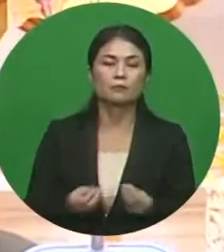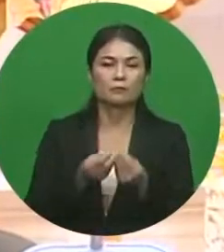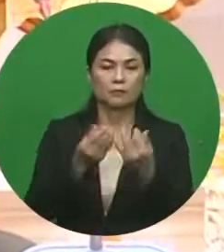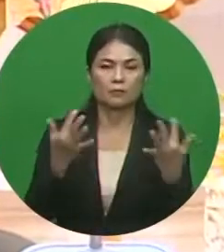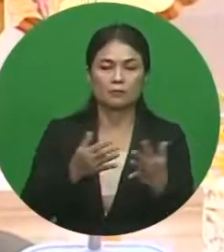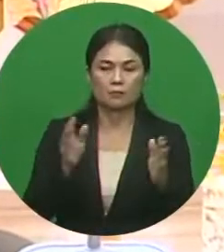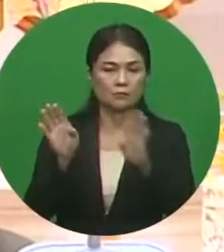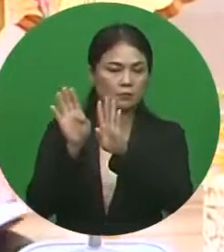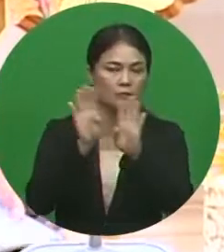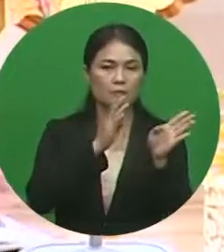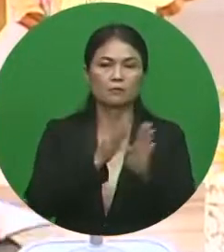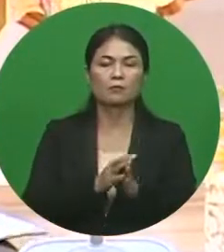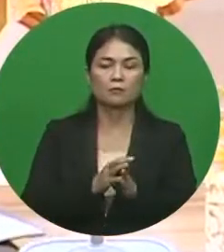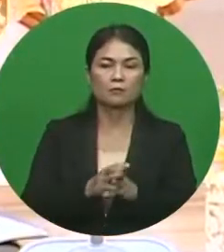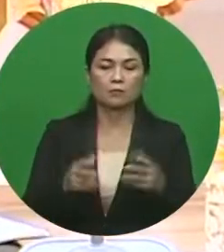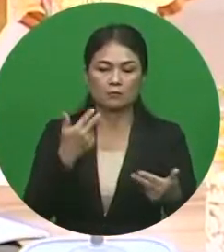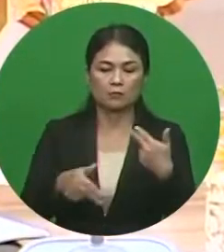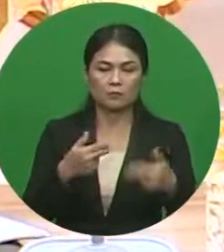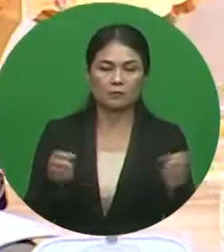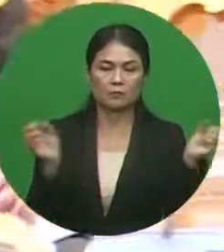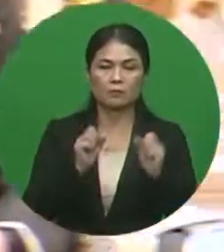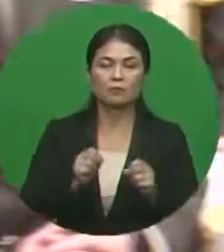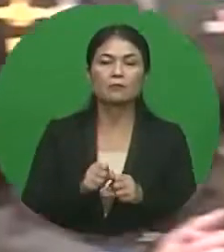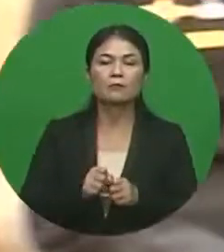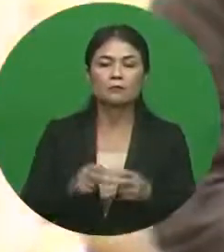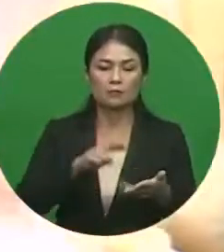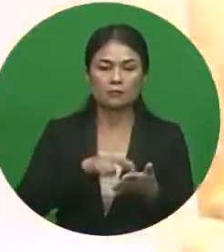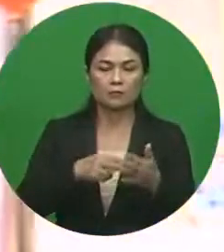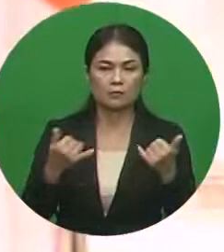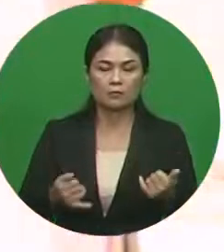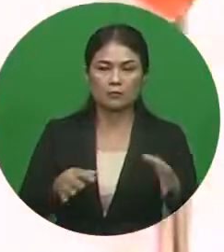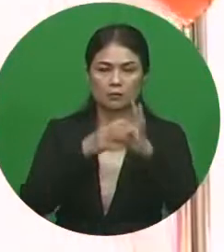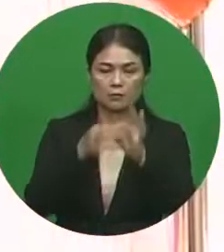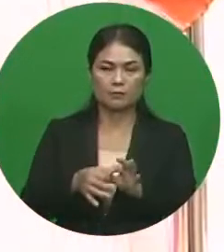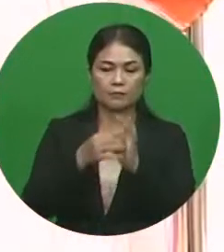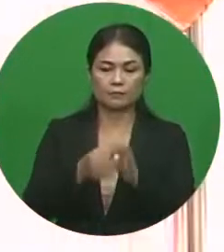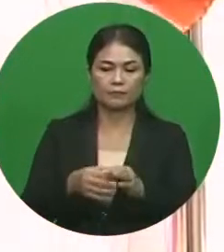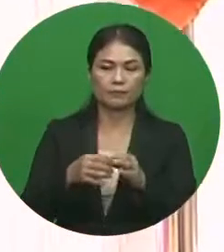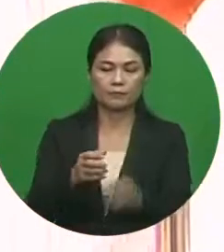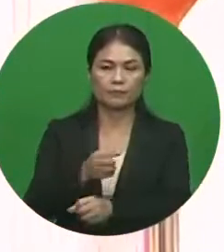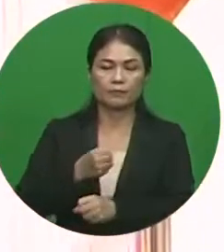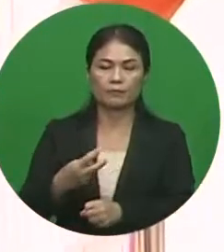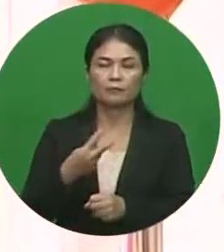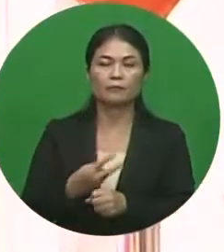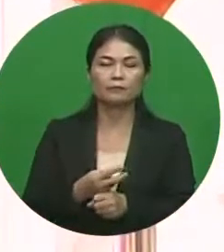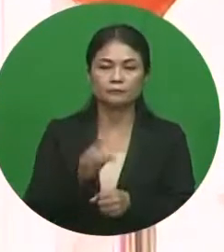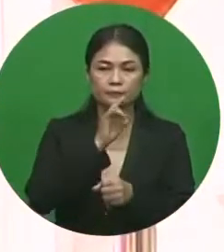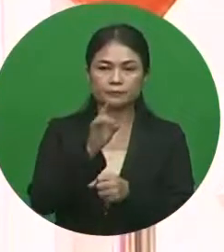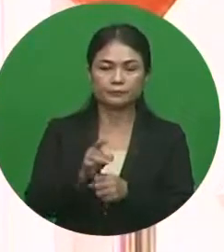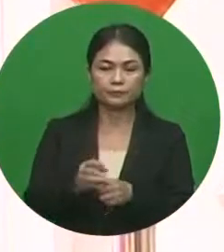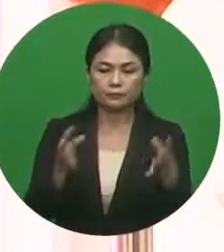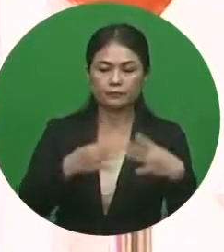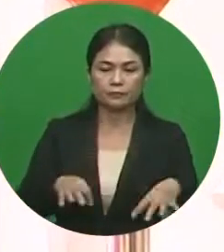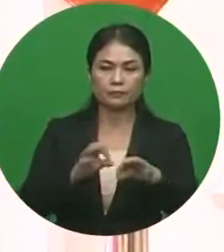បើប្រៀបធៀបទៅនឹងចំនួនសង្គ្រាមត្រជាក់ក្នុងន័យនេះកិច្ចសហប្រតិបត្តិការរវាងកងទ័ពទាំងពីរគឺពិតជាមានសារៈ